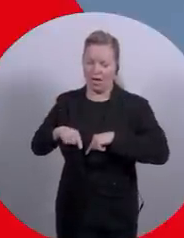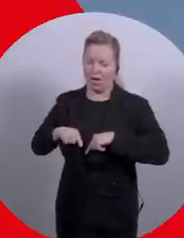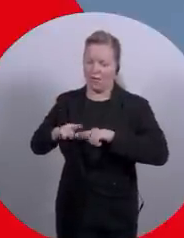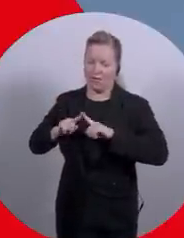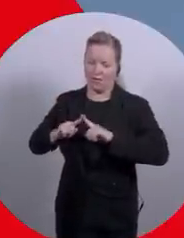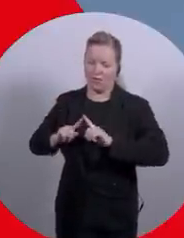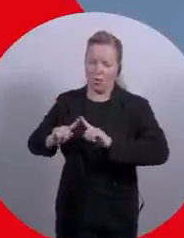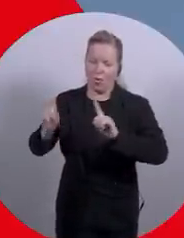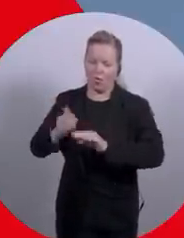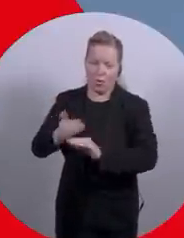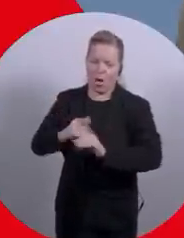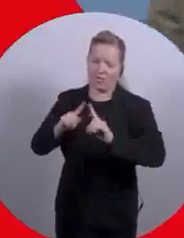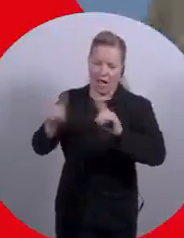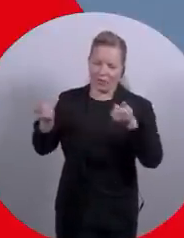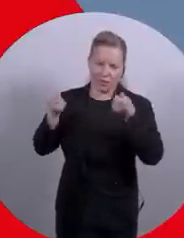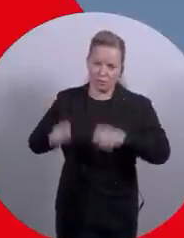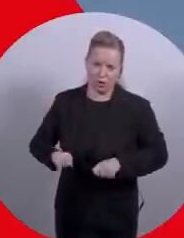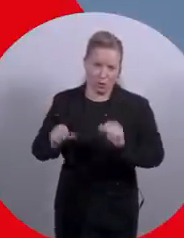beschlossen danke